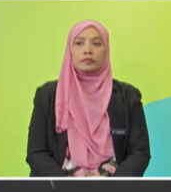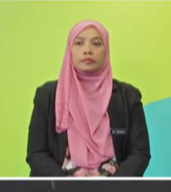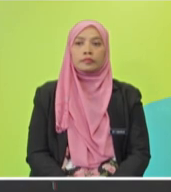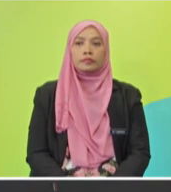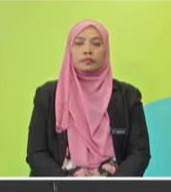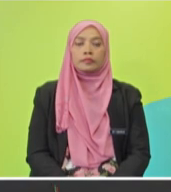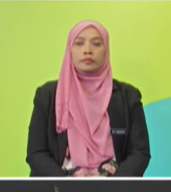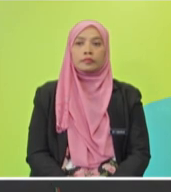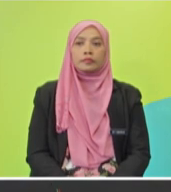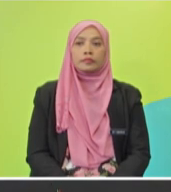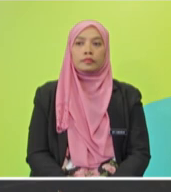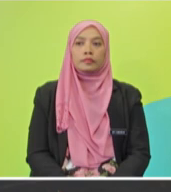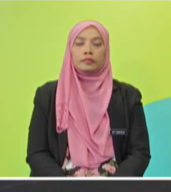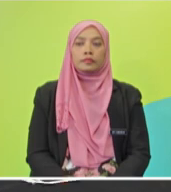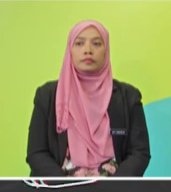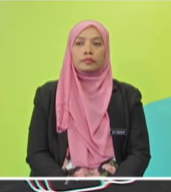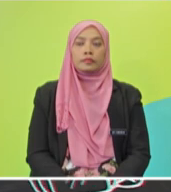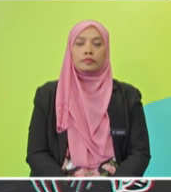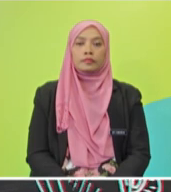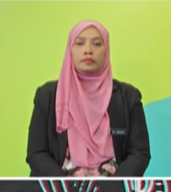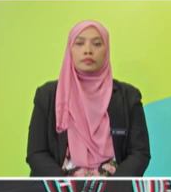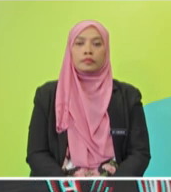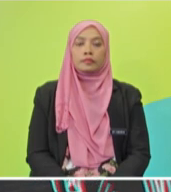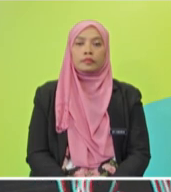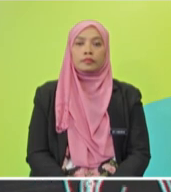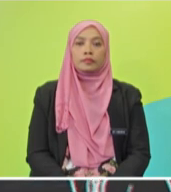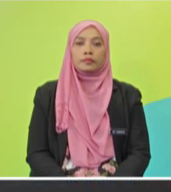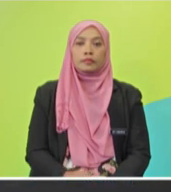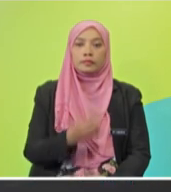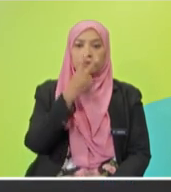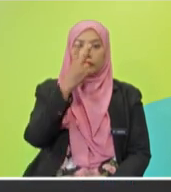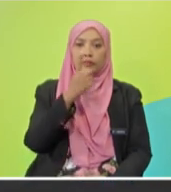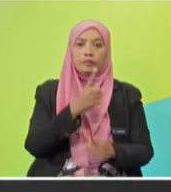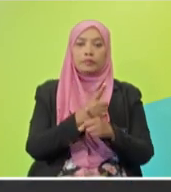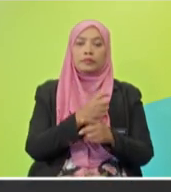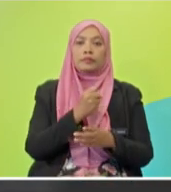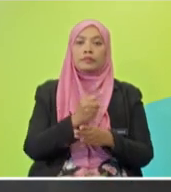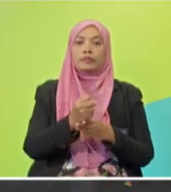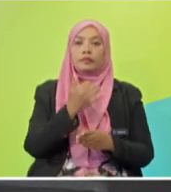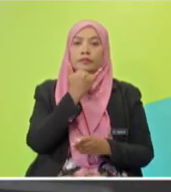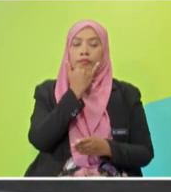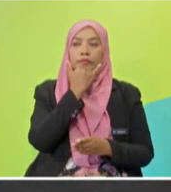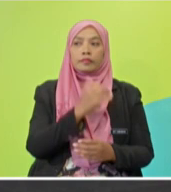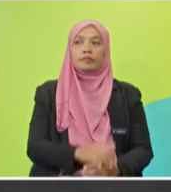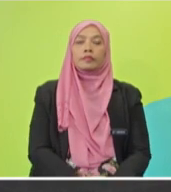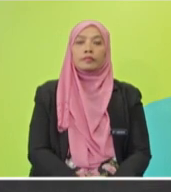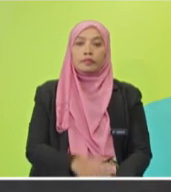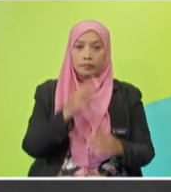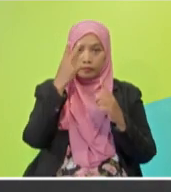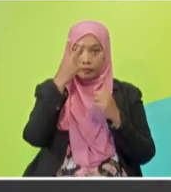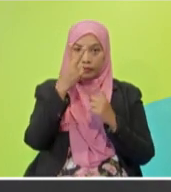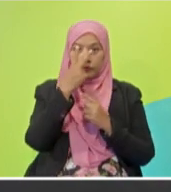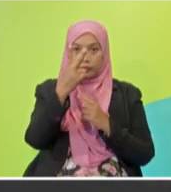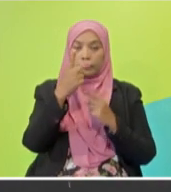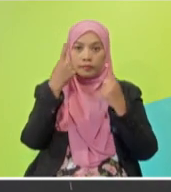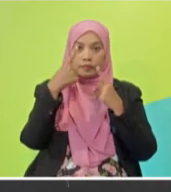2 nisbah 1 nisbah 48. Okey, mari kita tengok betul tak Alif buat. Okey, Alif ambil